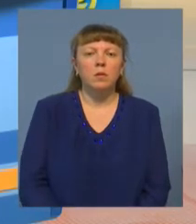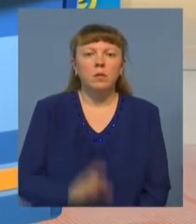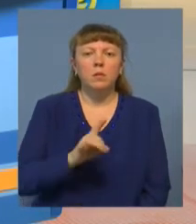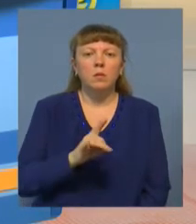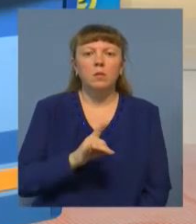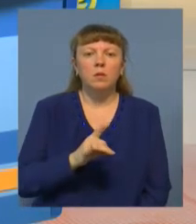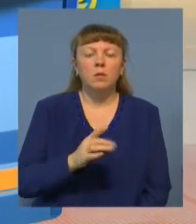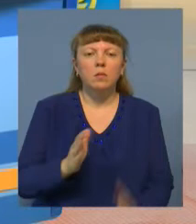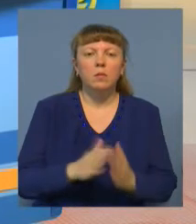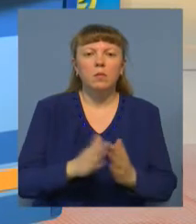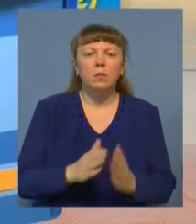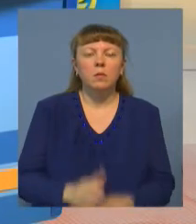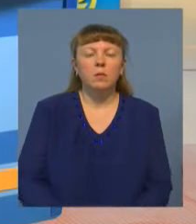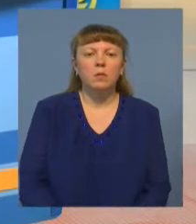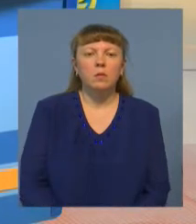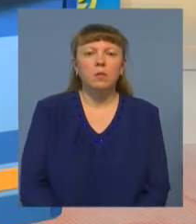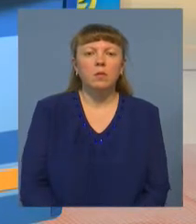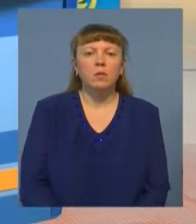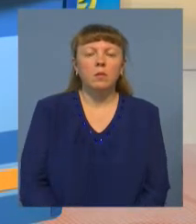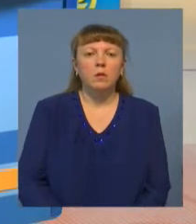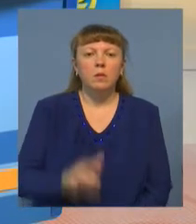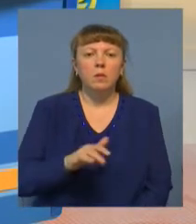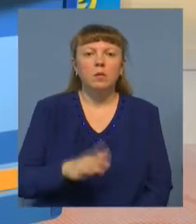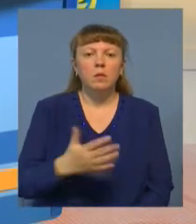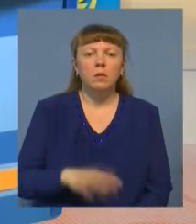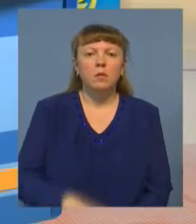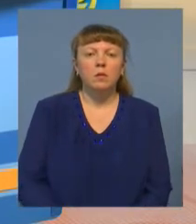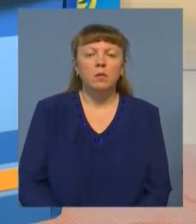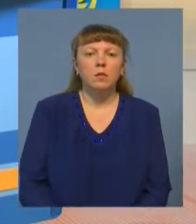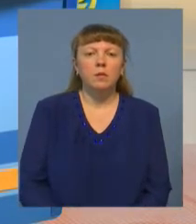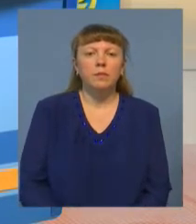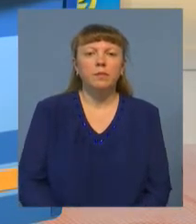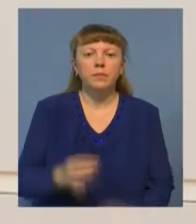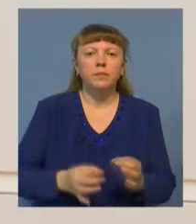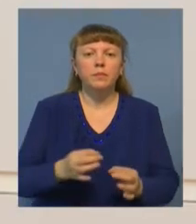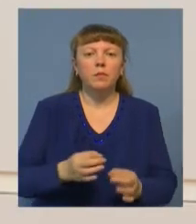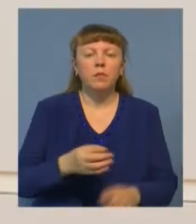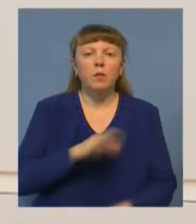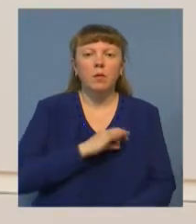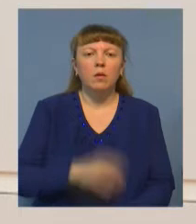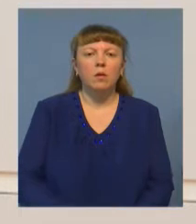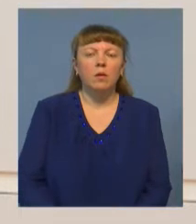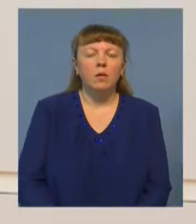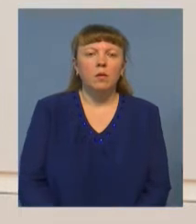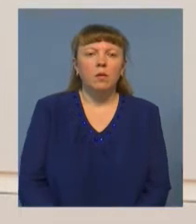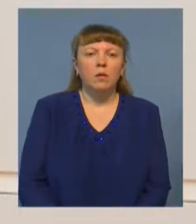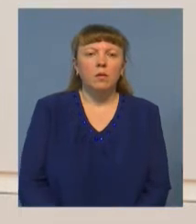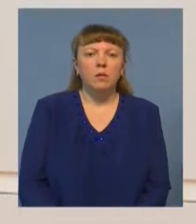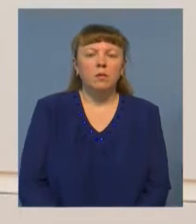объектами недвижимого имущества. Для дела данной категории подсудны судам общей юрисдикции.